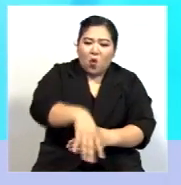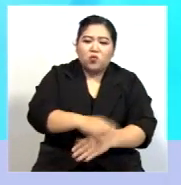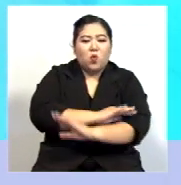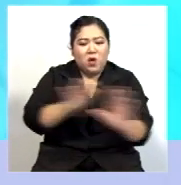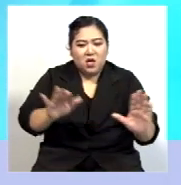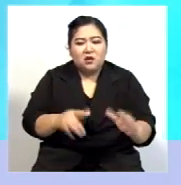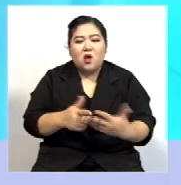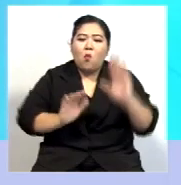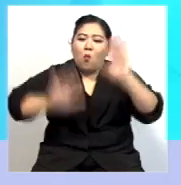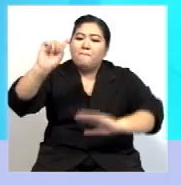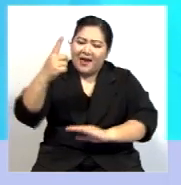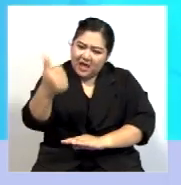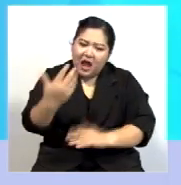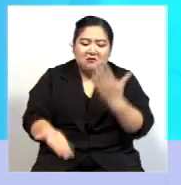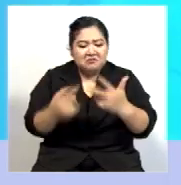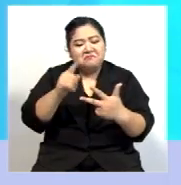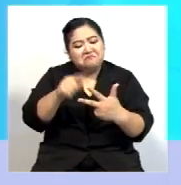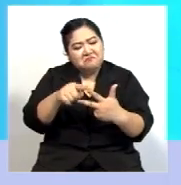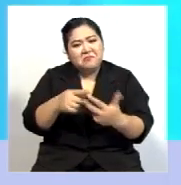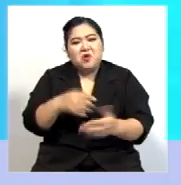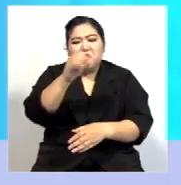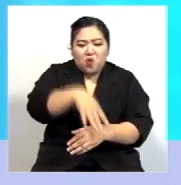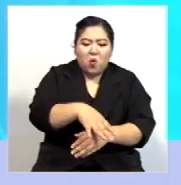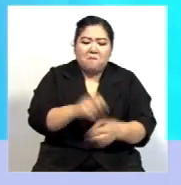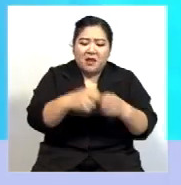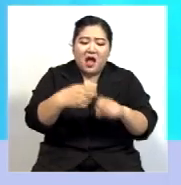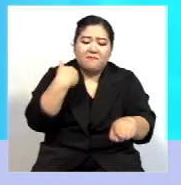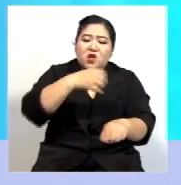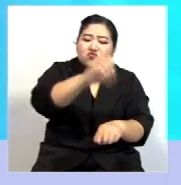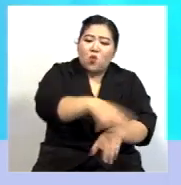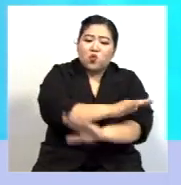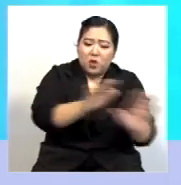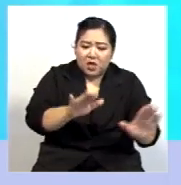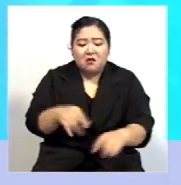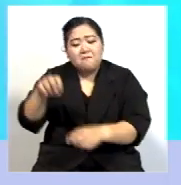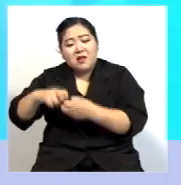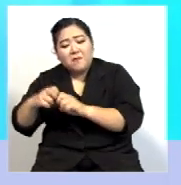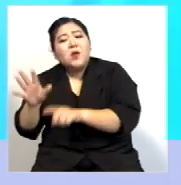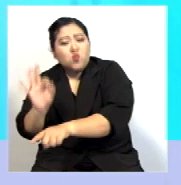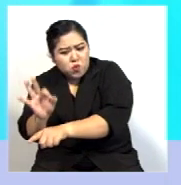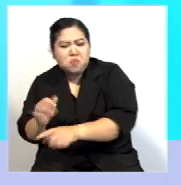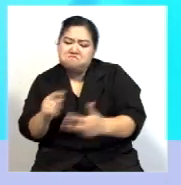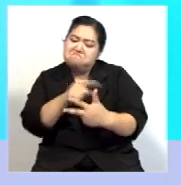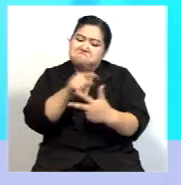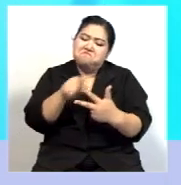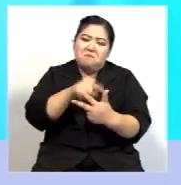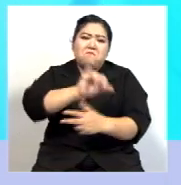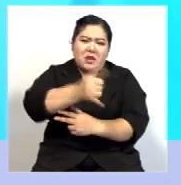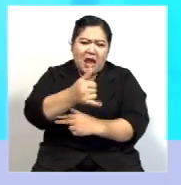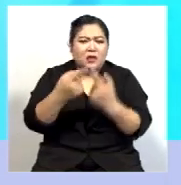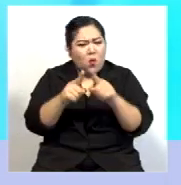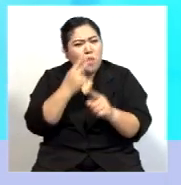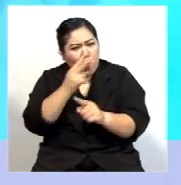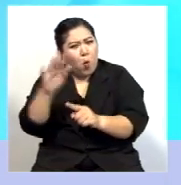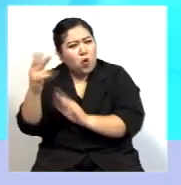ใหม่ได้อย่างไรก็ตามต้องดูว่าจะกระทบกับเนื้อหาสาระสำคัญของกฎหมายห